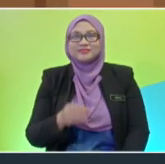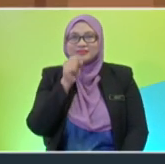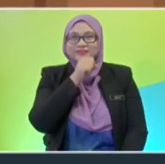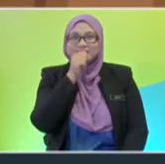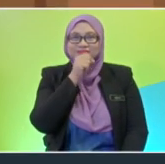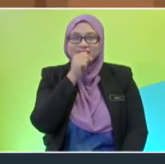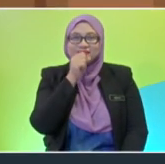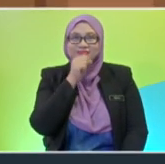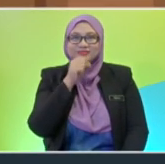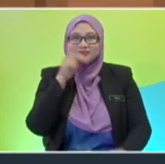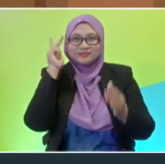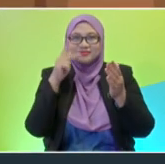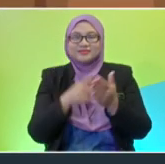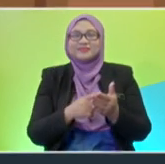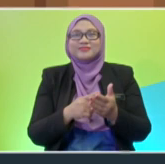terkenal